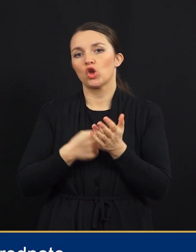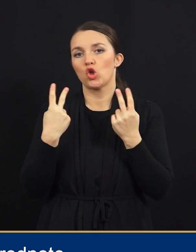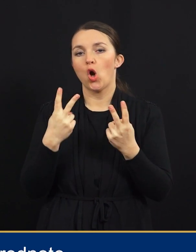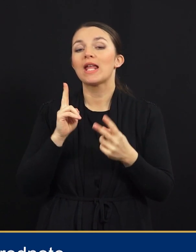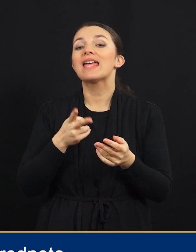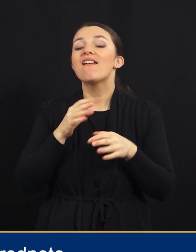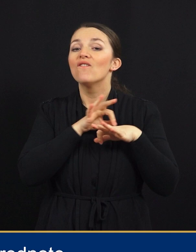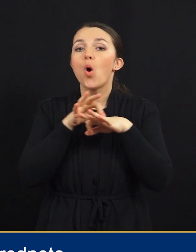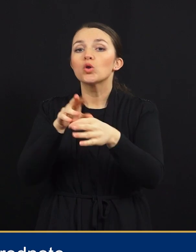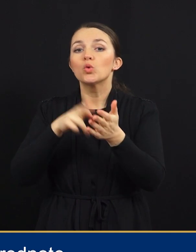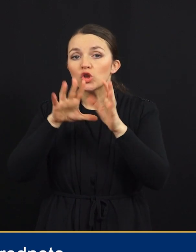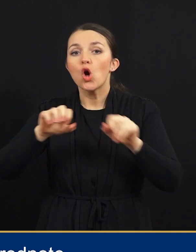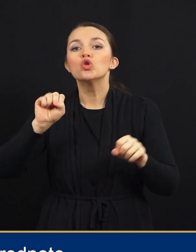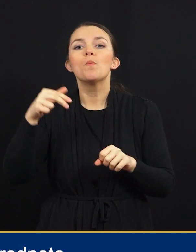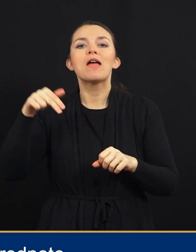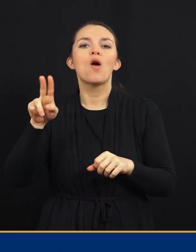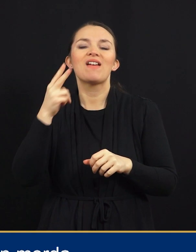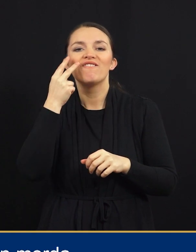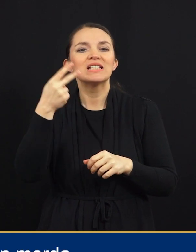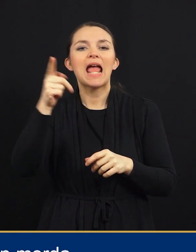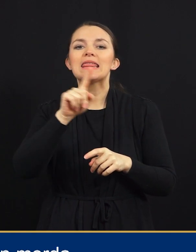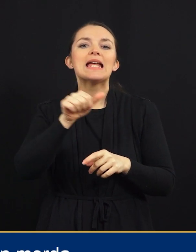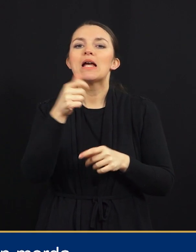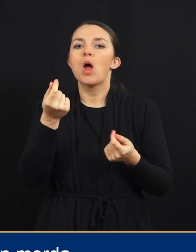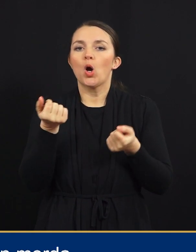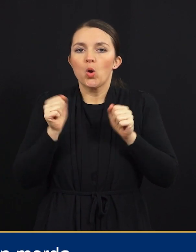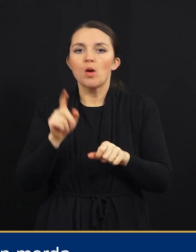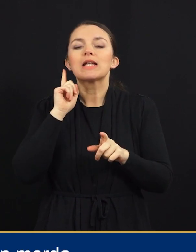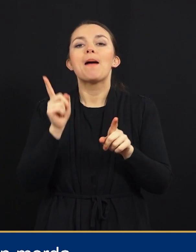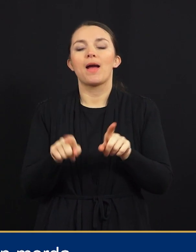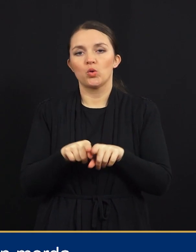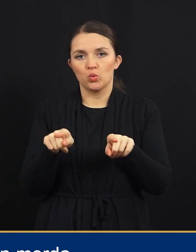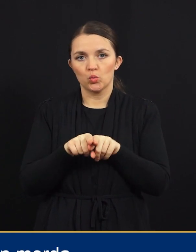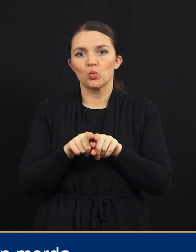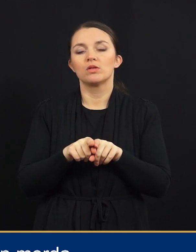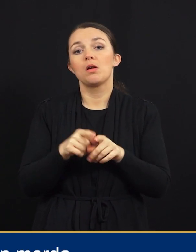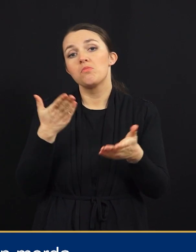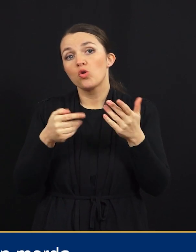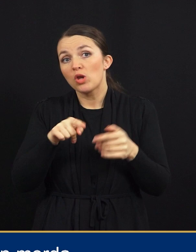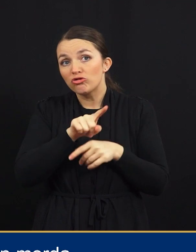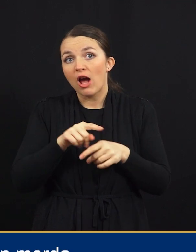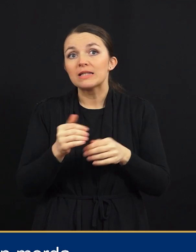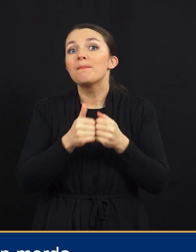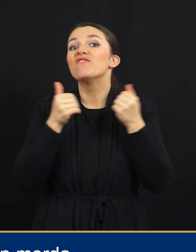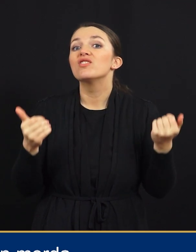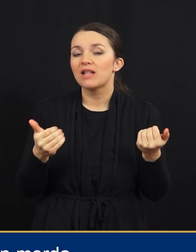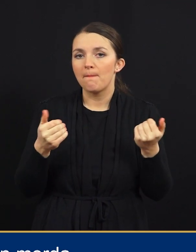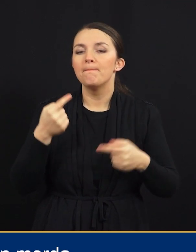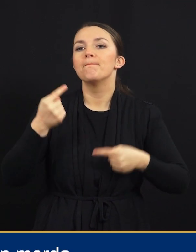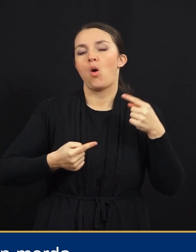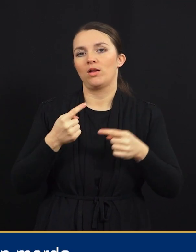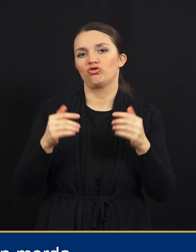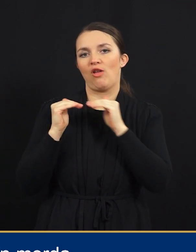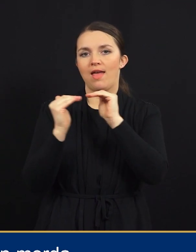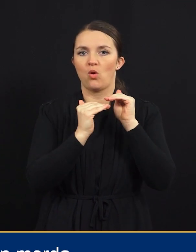k uresničevanju Schumanove vizije, ne samo ekonomske, ampak tudi in morda v teh časih predvsem